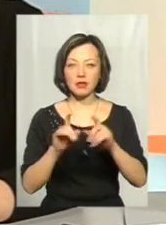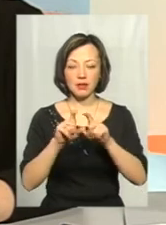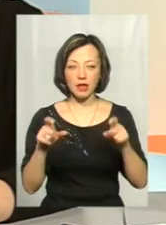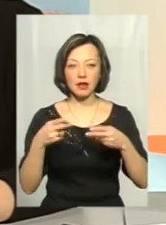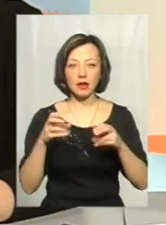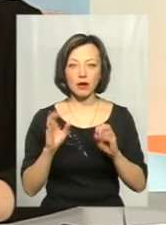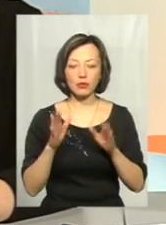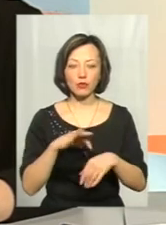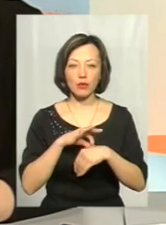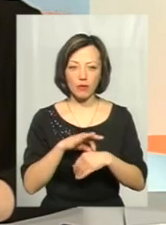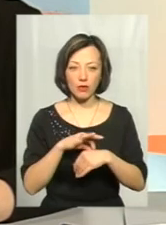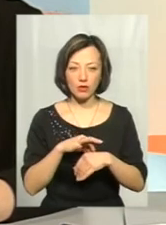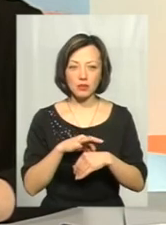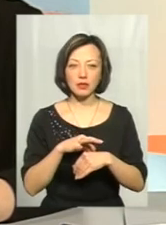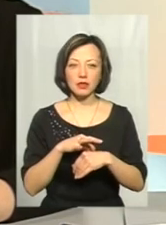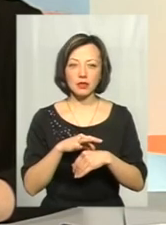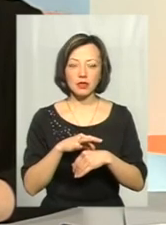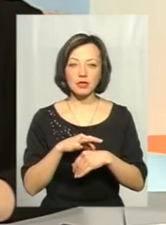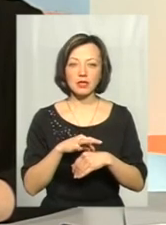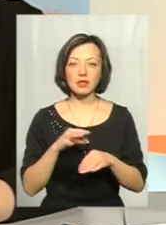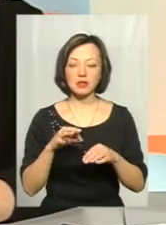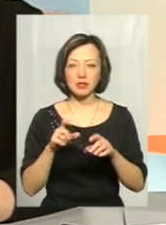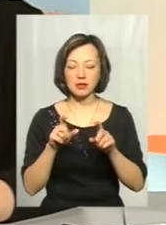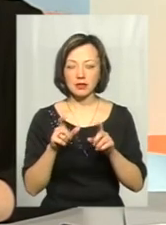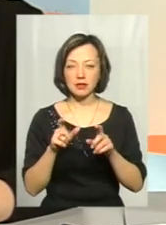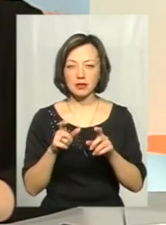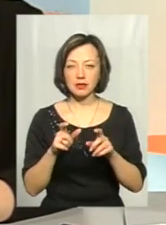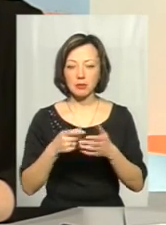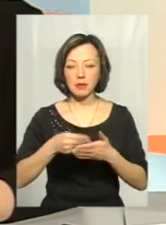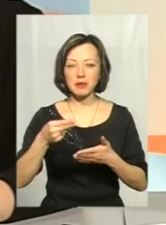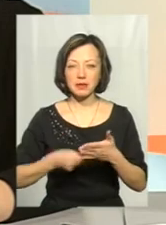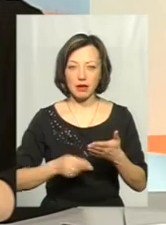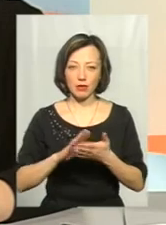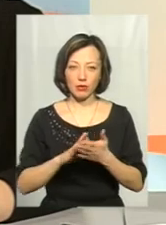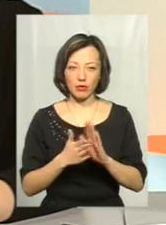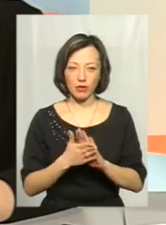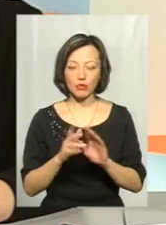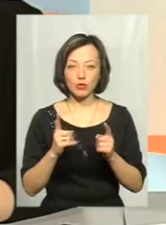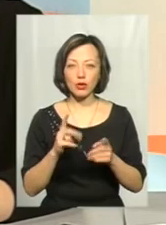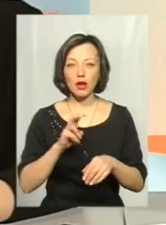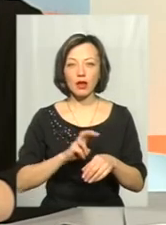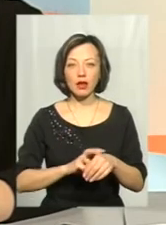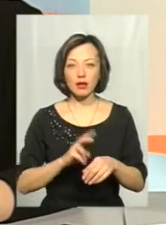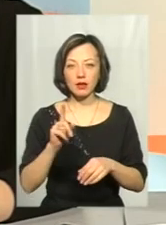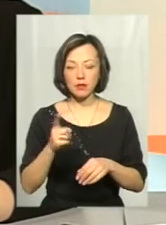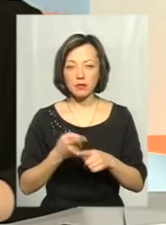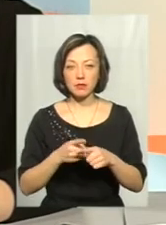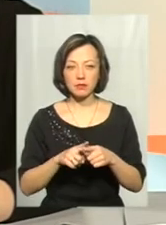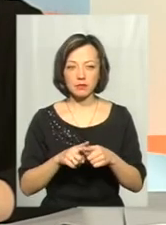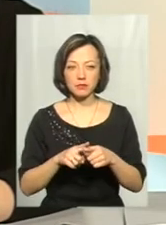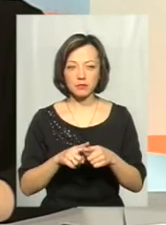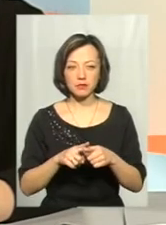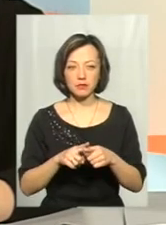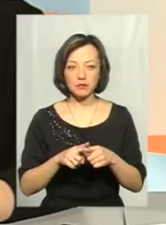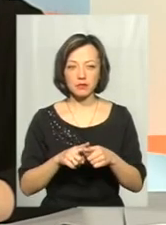вже будуть під'єднані і заклади, і лікарі, тому що це етап саме підписання